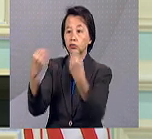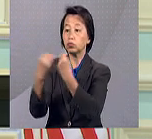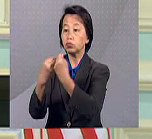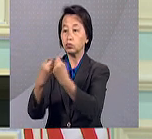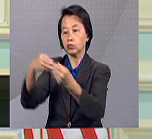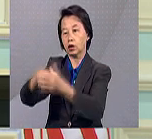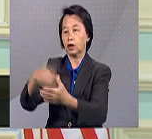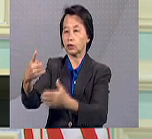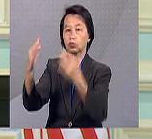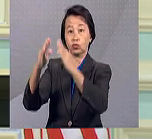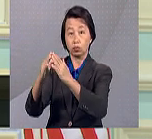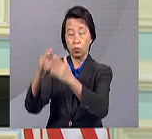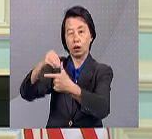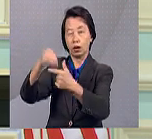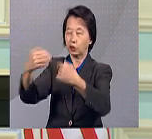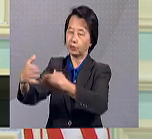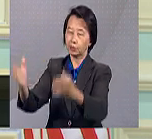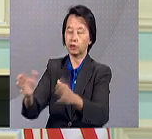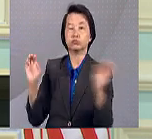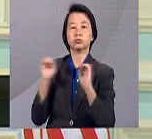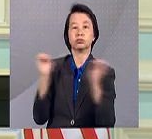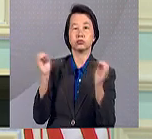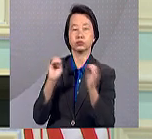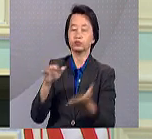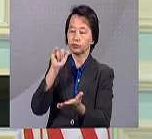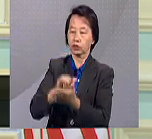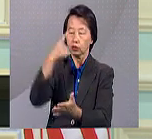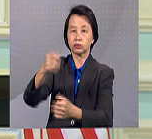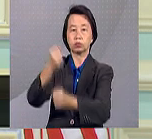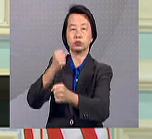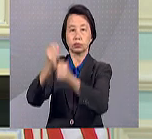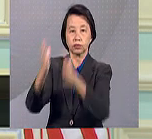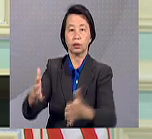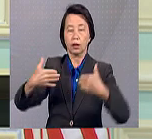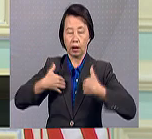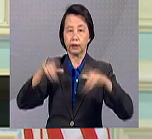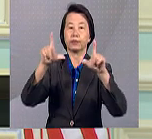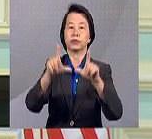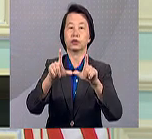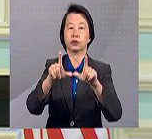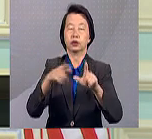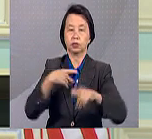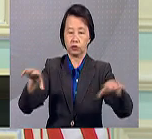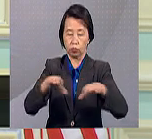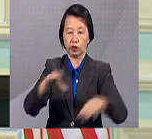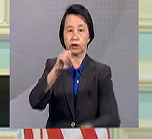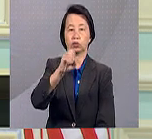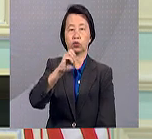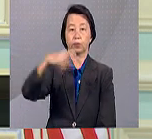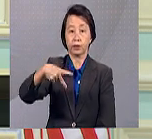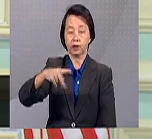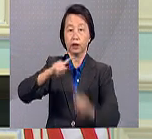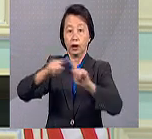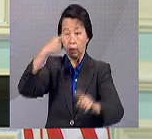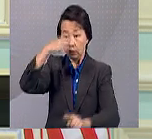dalam satu rumah dan sebagainya, tidak ada. Itu untuk pekerja yang mempunyai permit kerja. Kita buatkan SOP.